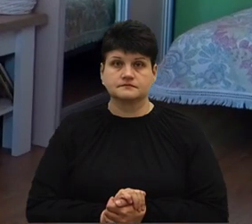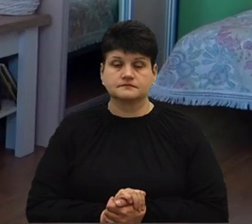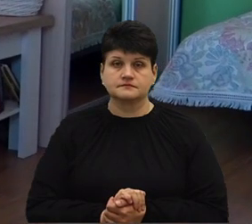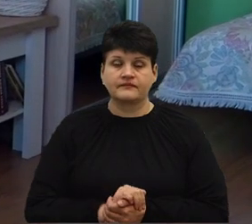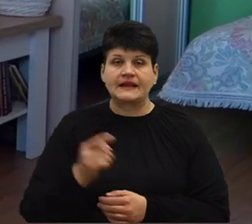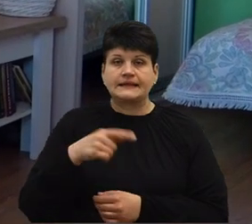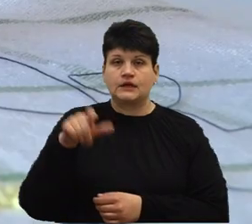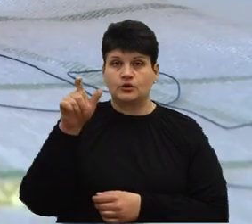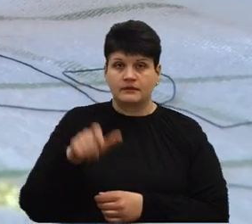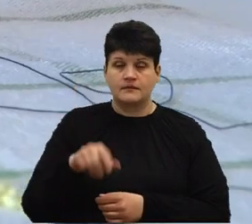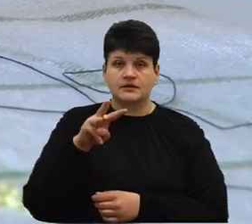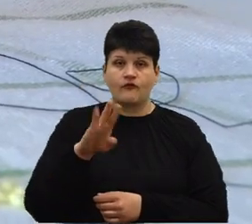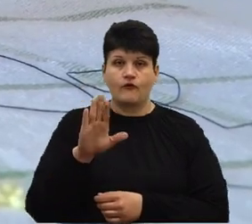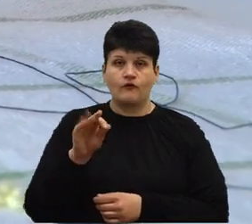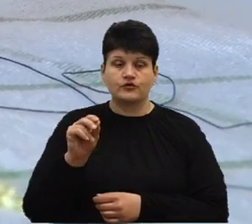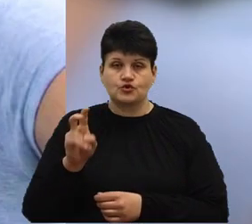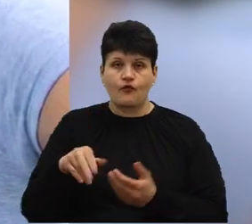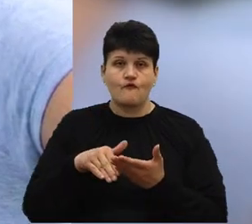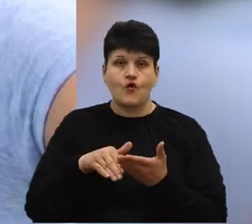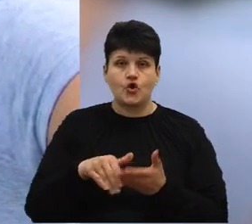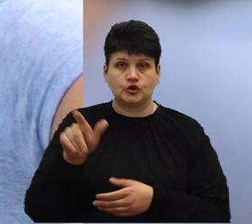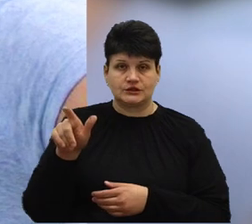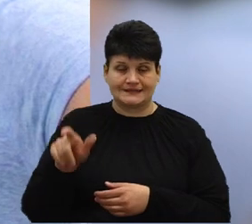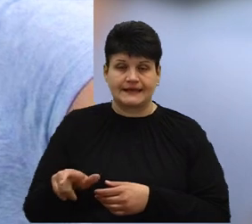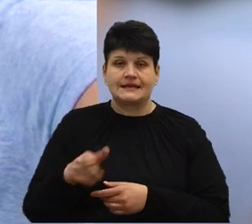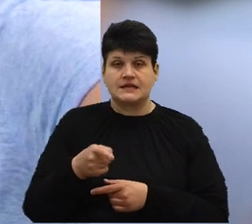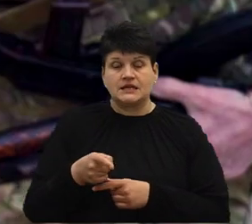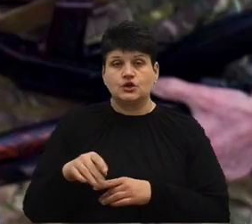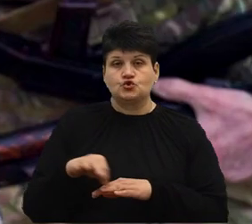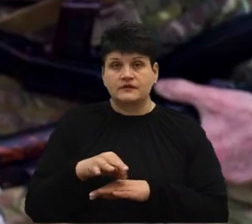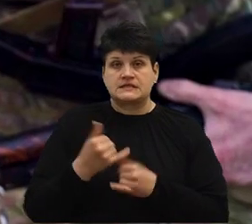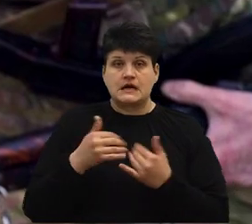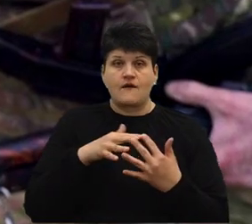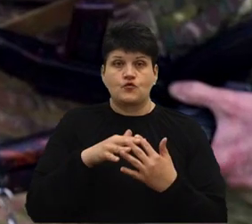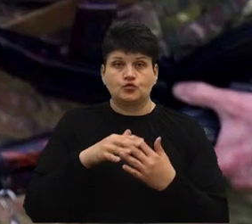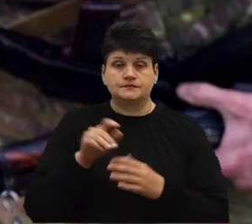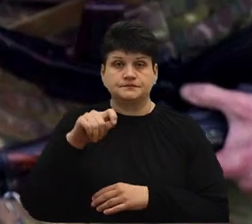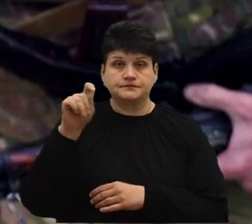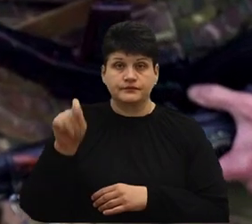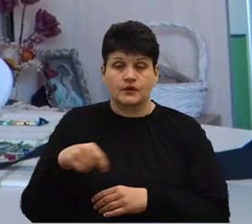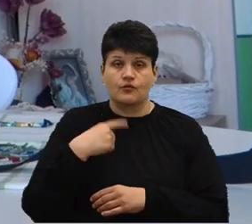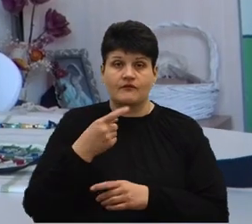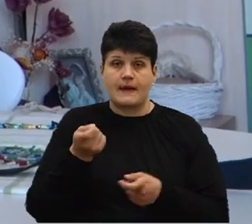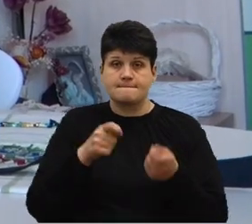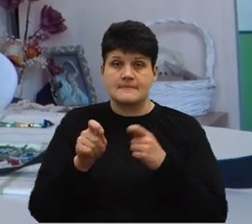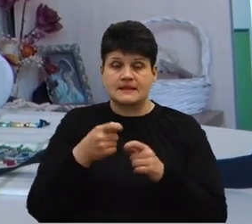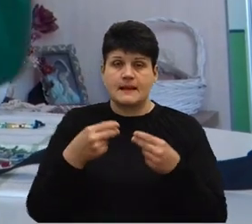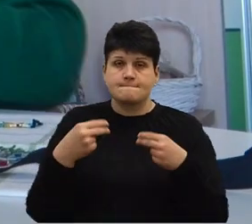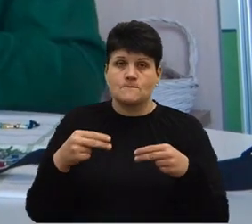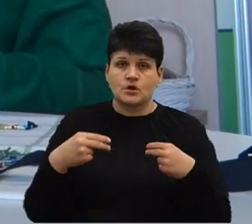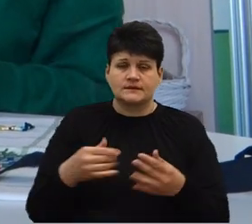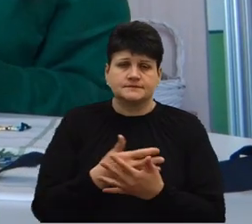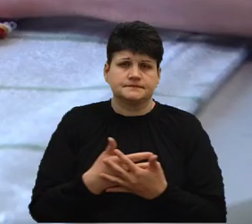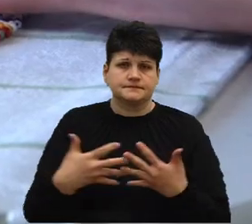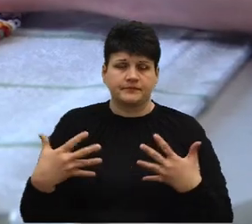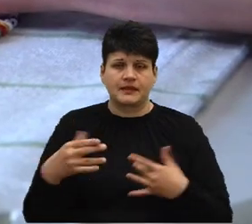тернополянка Марічка Вовчок волонтерка її чоловік Олександр Вовчок зараз воює на передовій Марічка плетета продає прикраси з бісеру